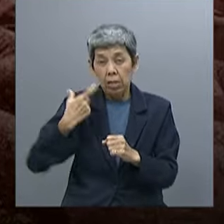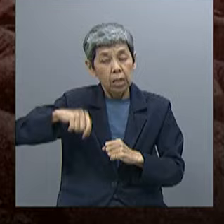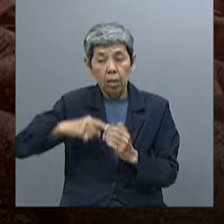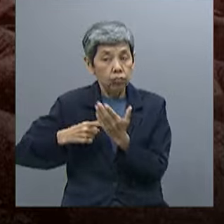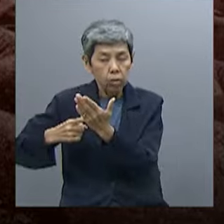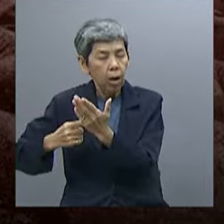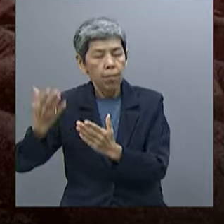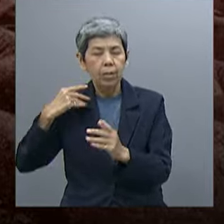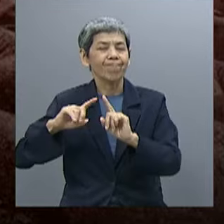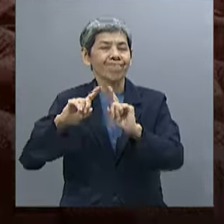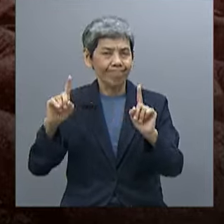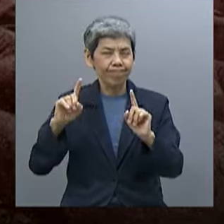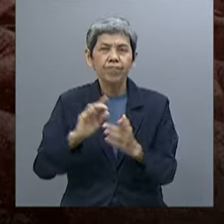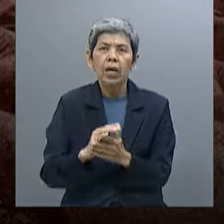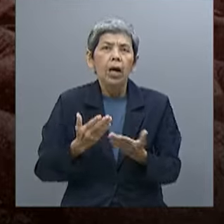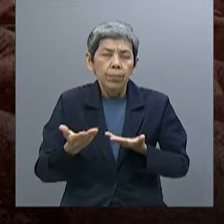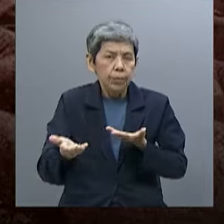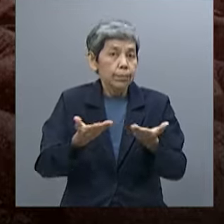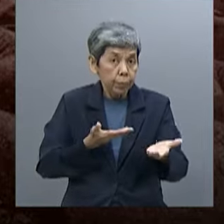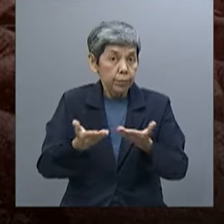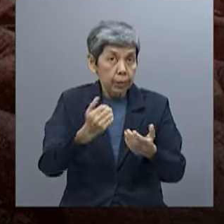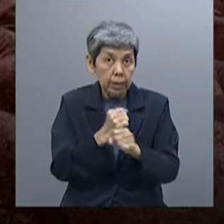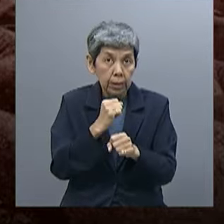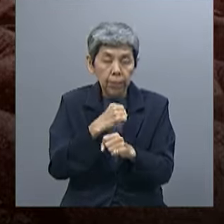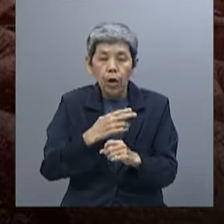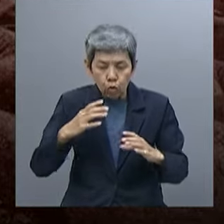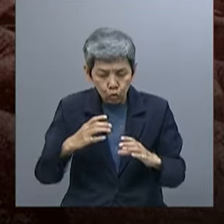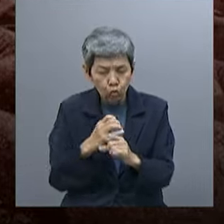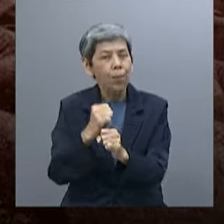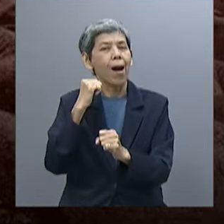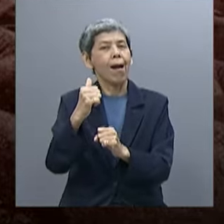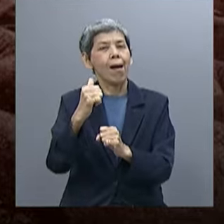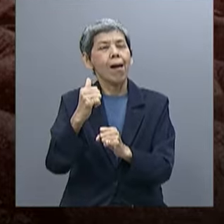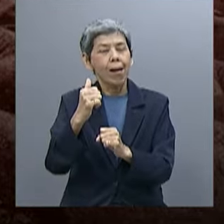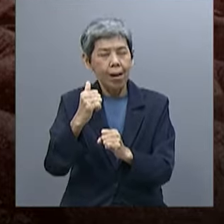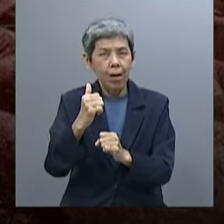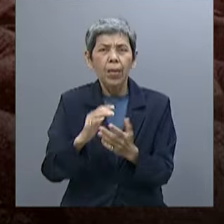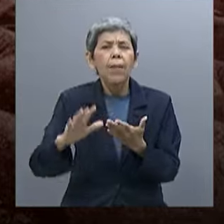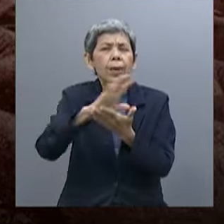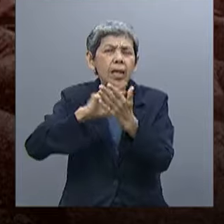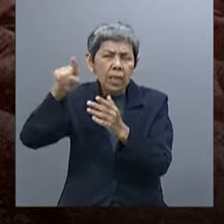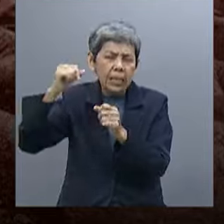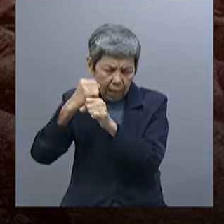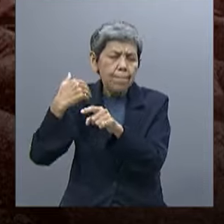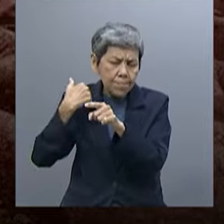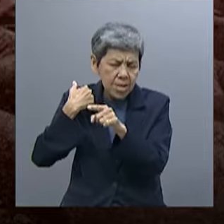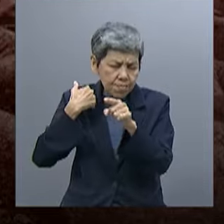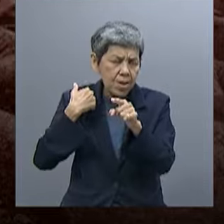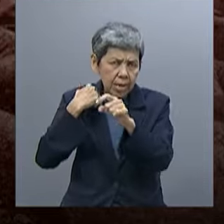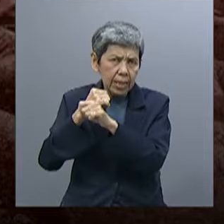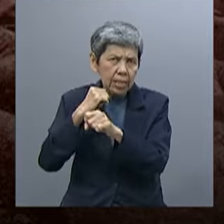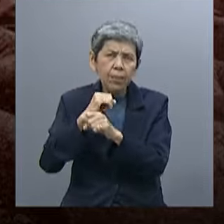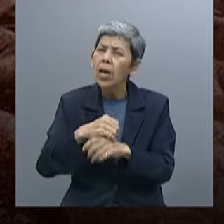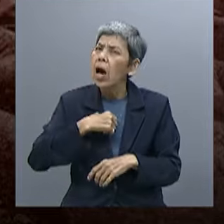ที่ผ่านมา มาแลกเปลี่ยนกันนะครับแล้วก็ในที่สุดก็จะหาข้อสรุปได้นะครับก็หลายประเทศก็ทำแบบนั้นนะครับจริงๆก็ไม่ใช่